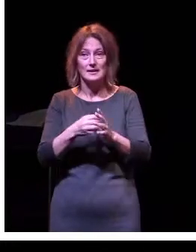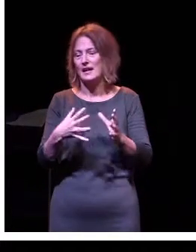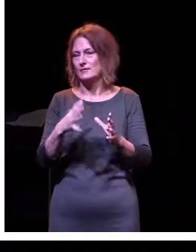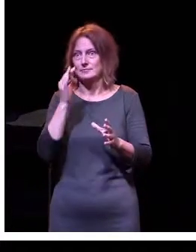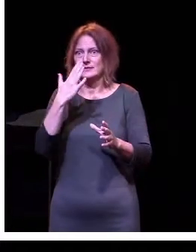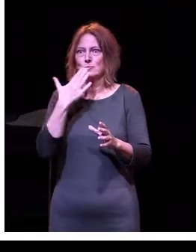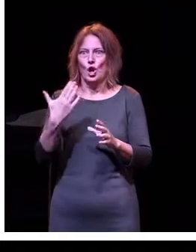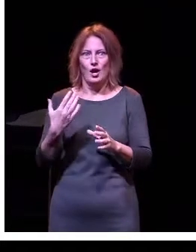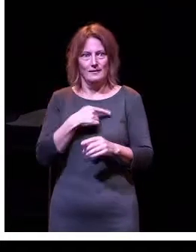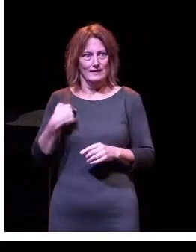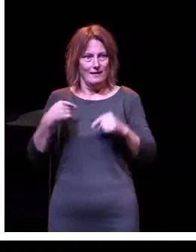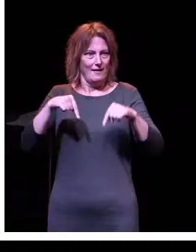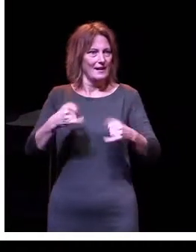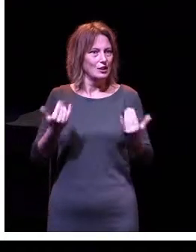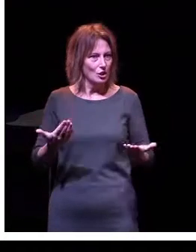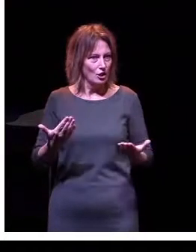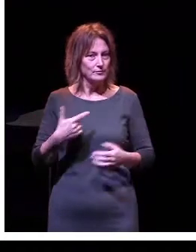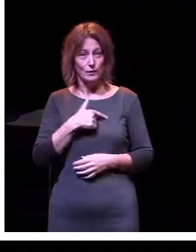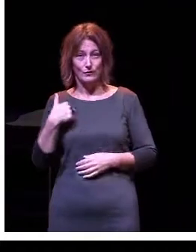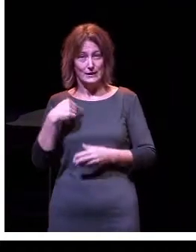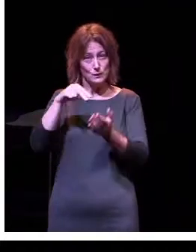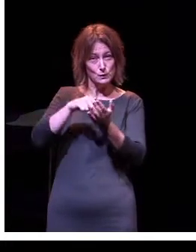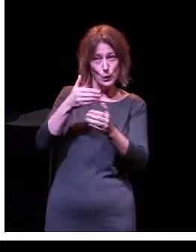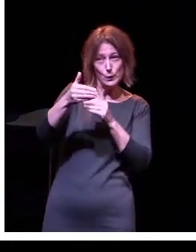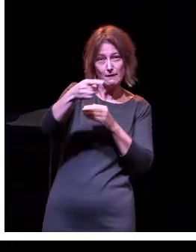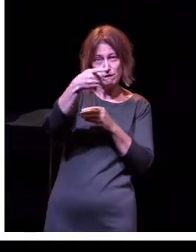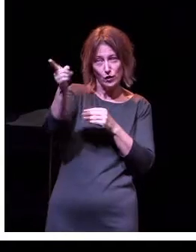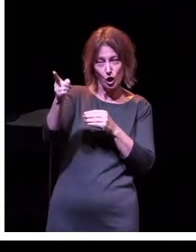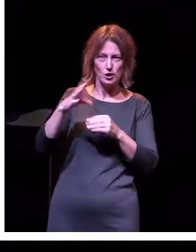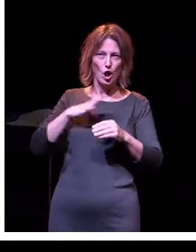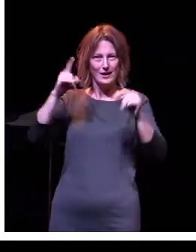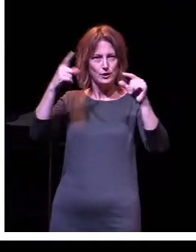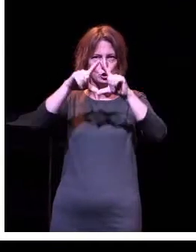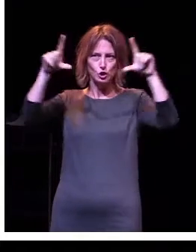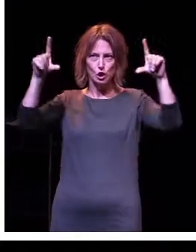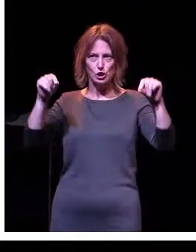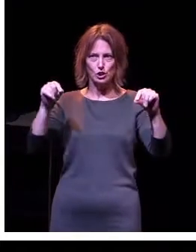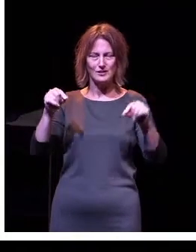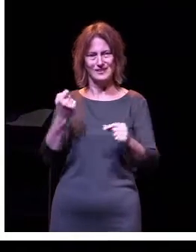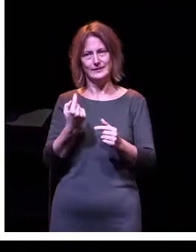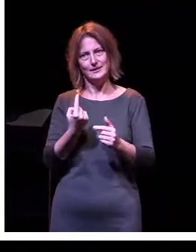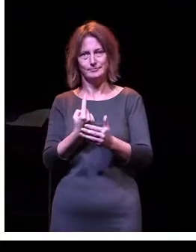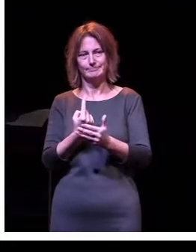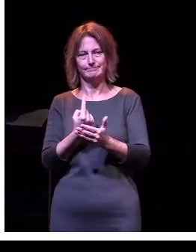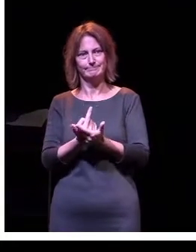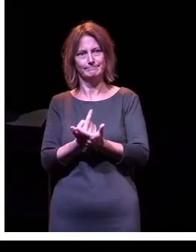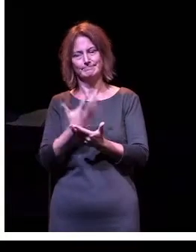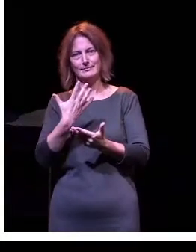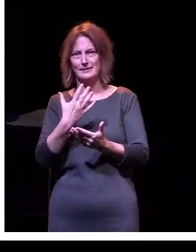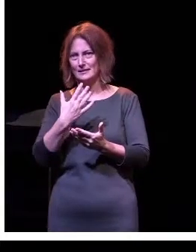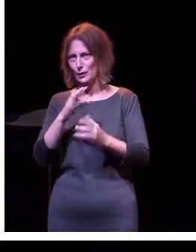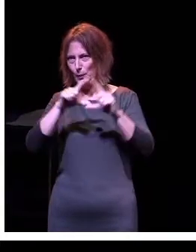här idag. Och vi står under en skylt som har den lite udda rubriken Fråga om